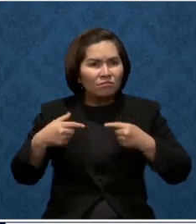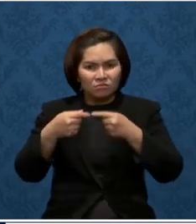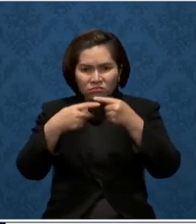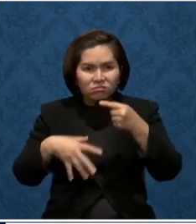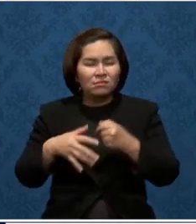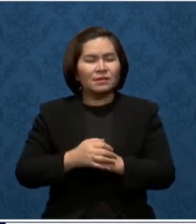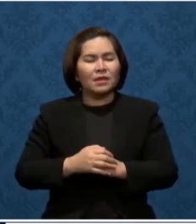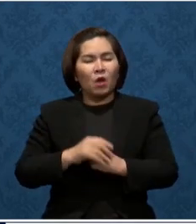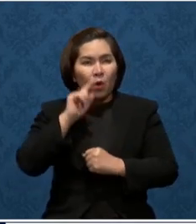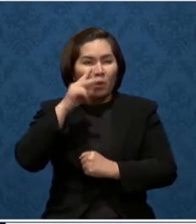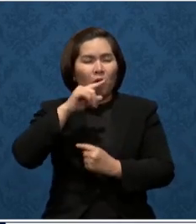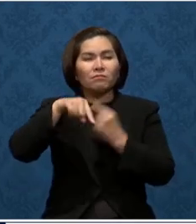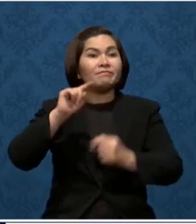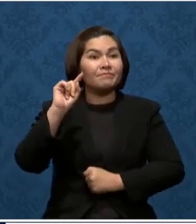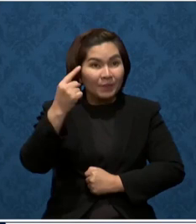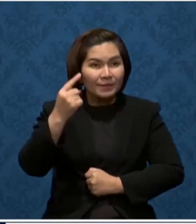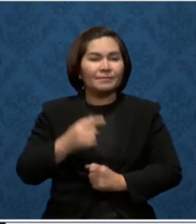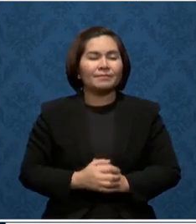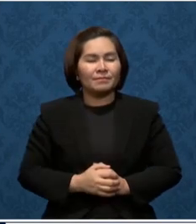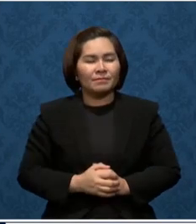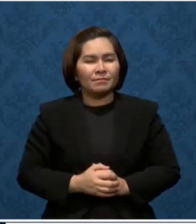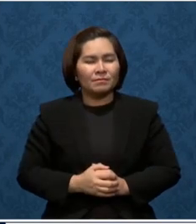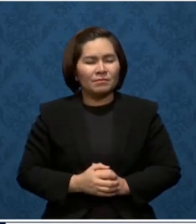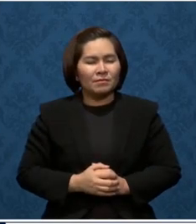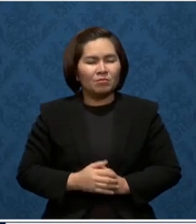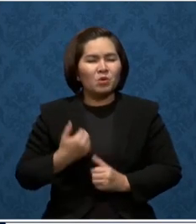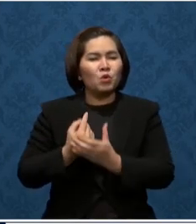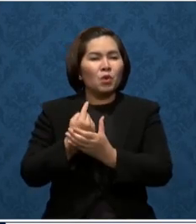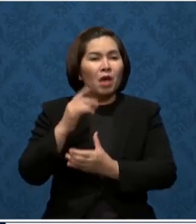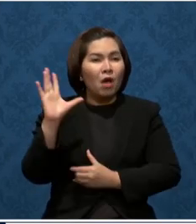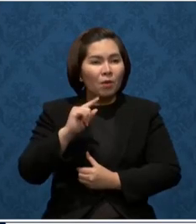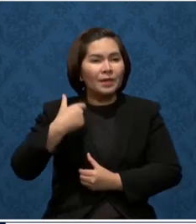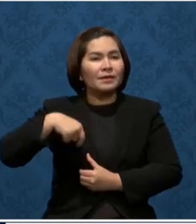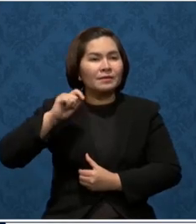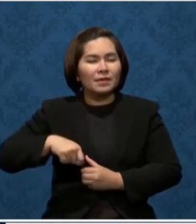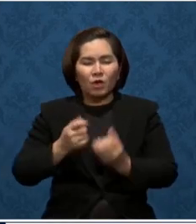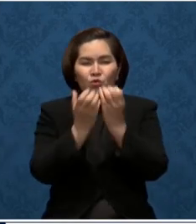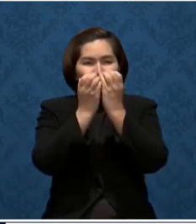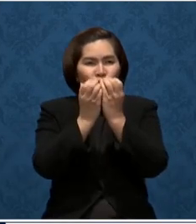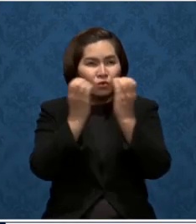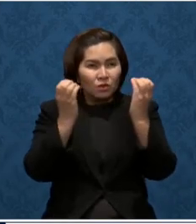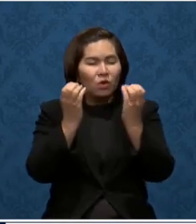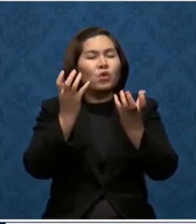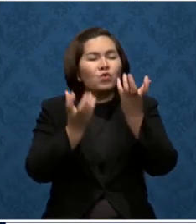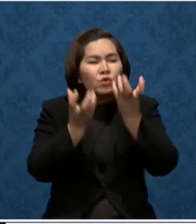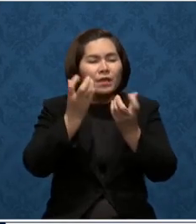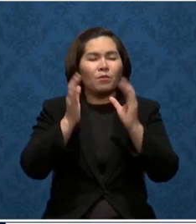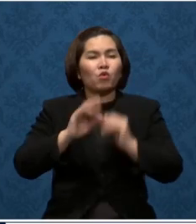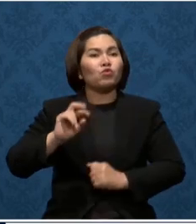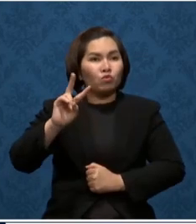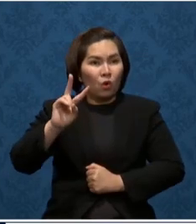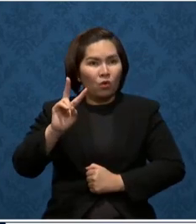ต่อมาก็มาสรรหาใหม่ซึ่งมีตัวแทนจากศาลยุติธรรม 2คนก็เข้ามาได้